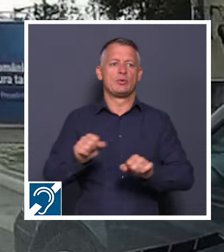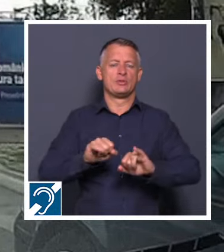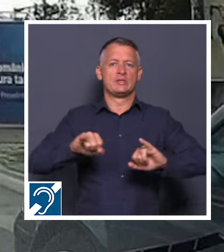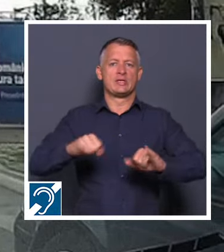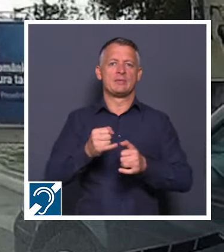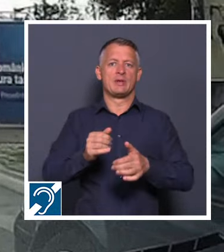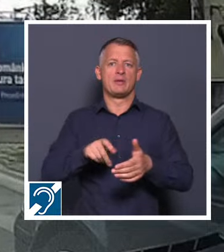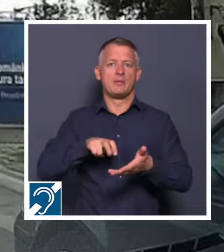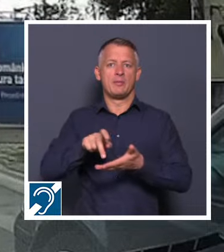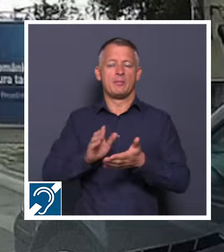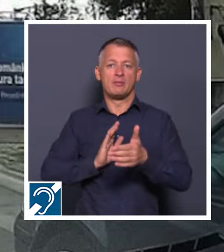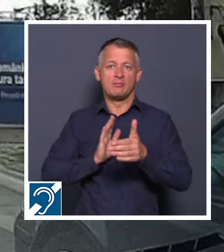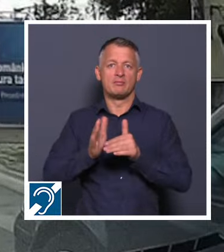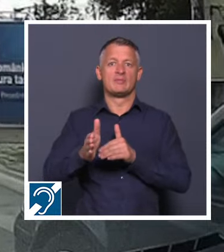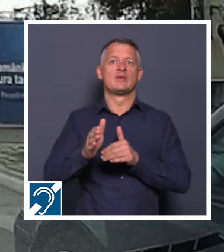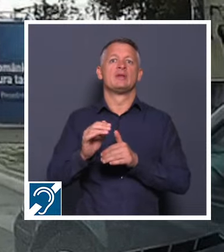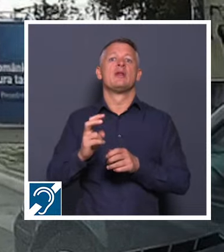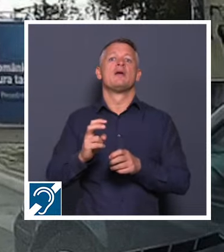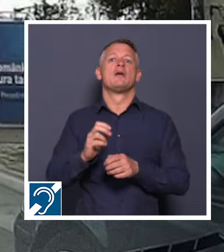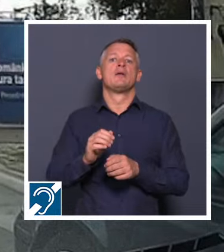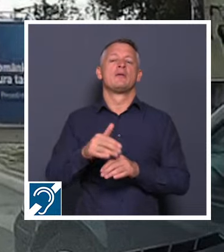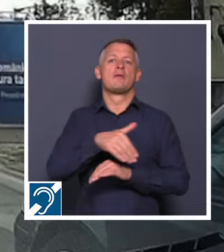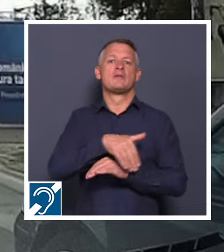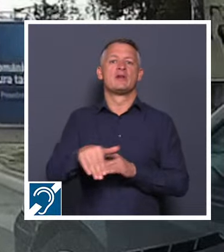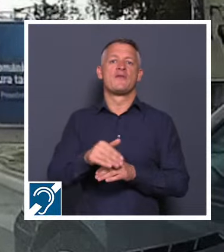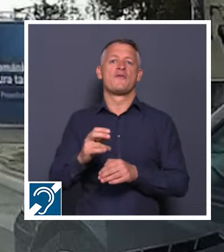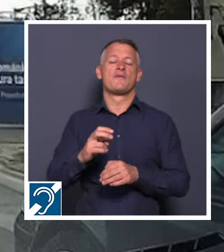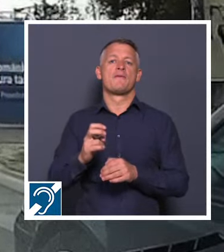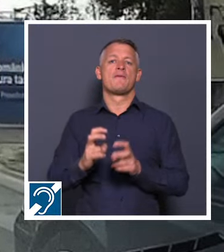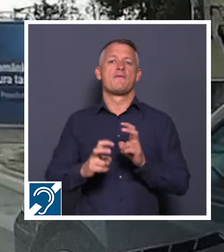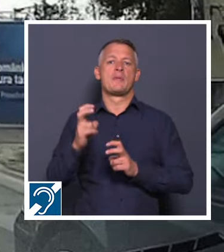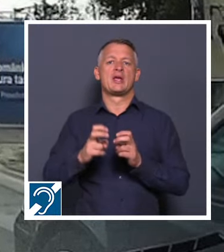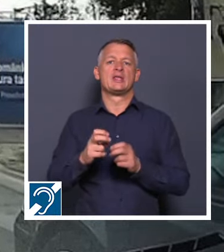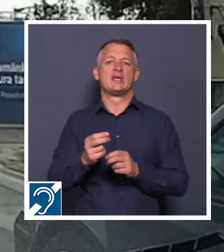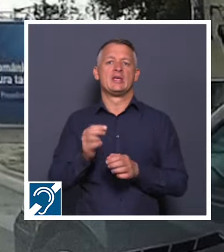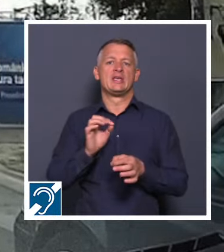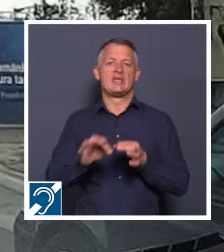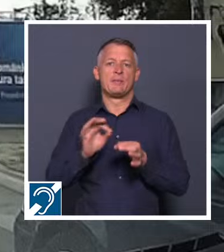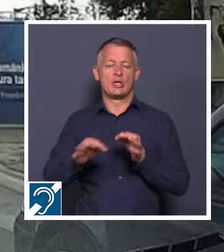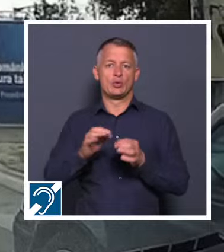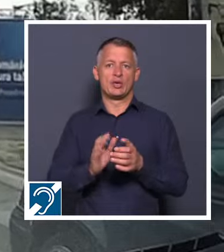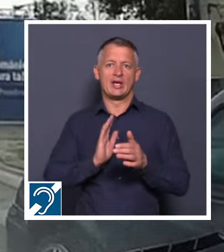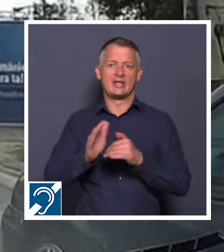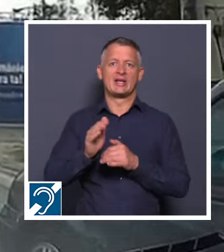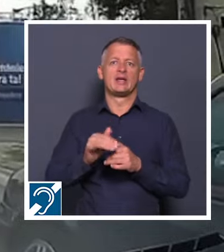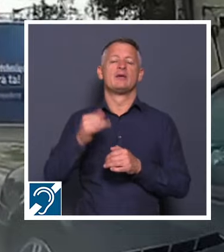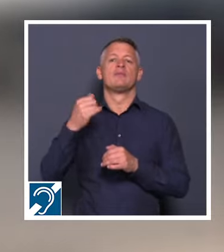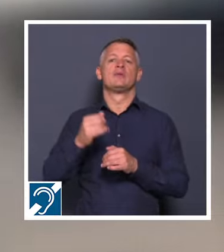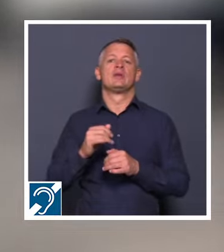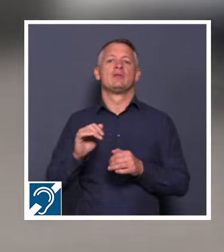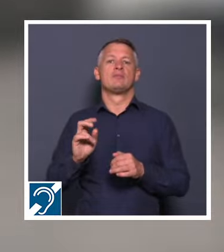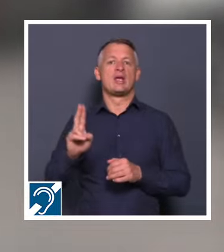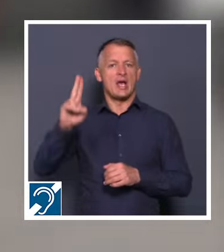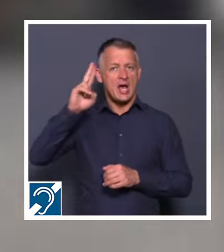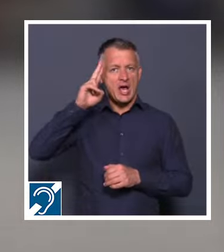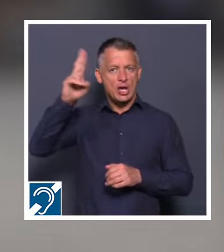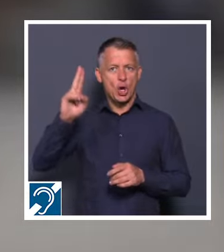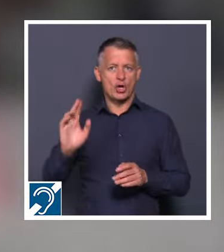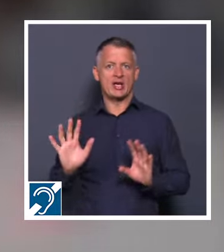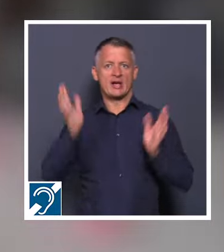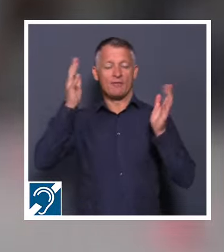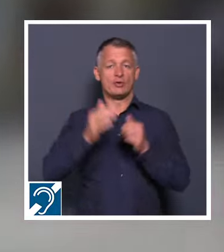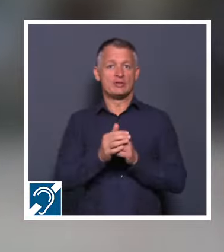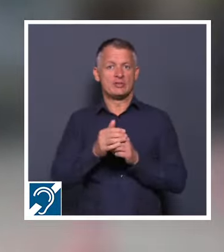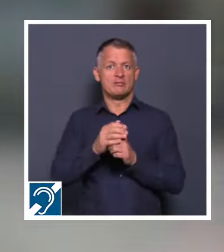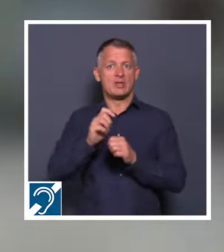de mers dinspre strada Fabrica de Chibrituri către Piața Eroii Revoluției. Imaginile surprinse de camerele de bord din zonă